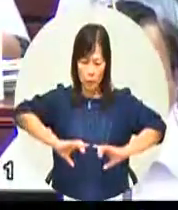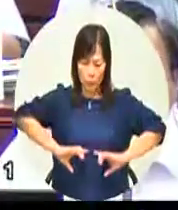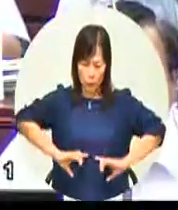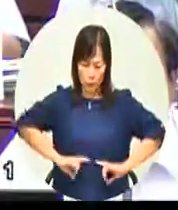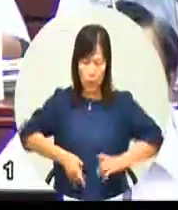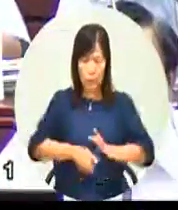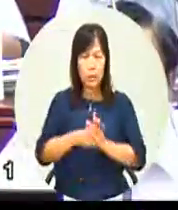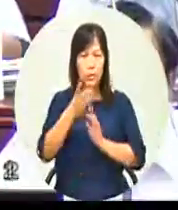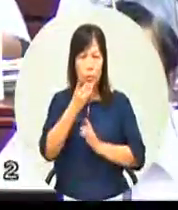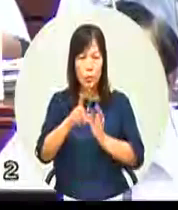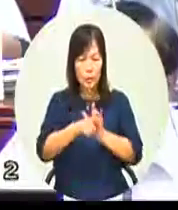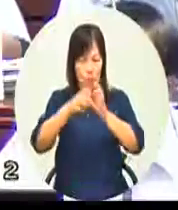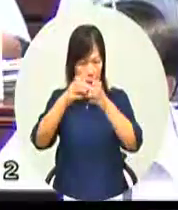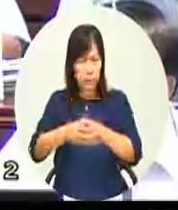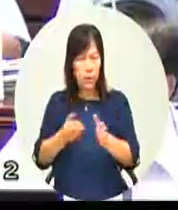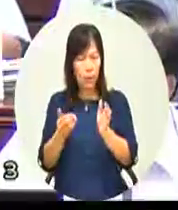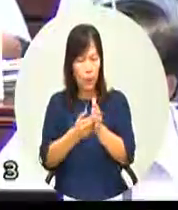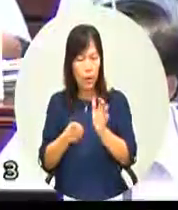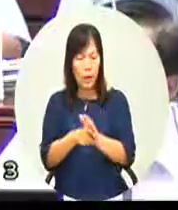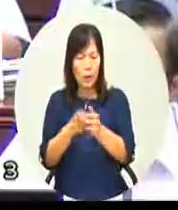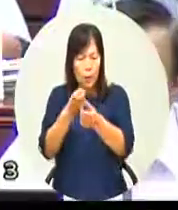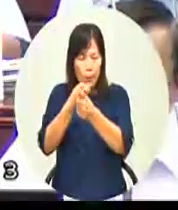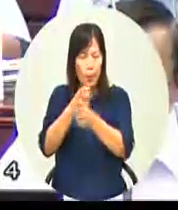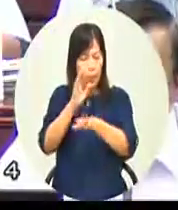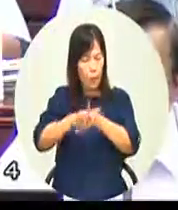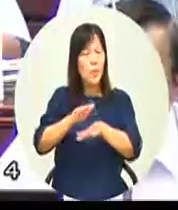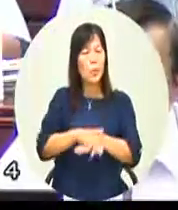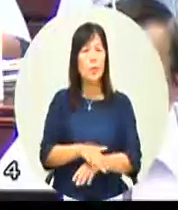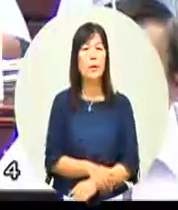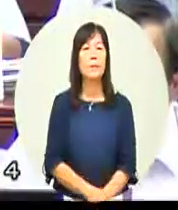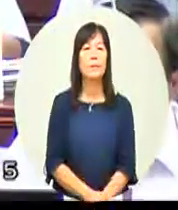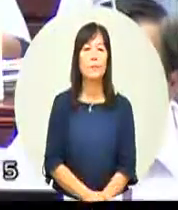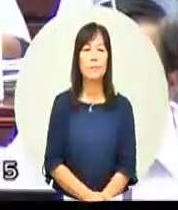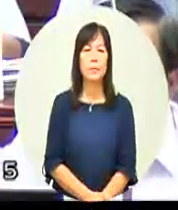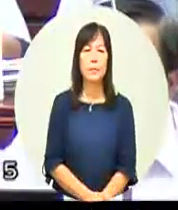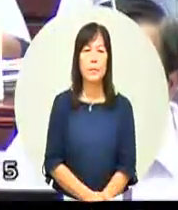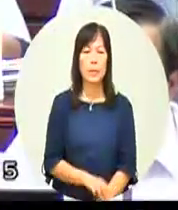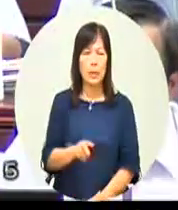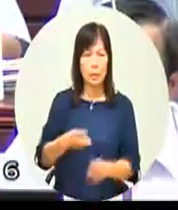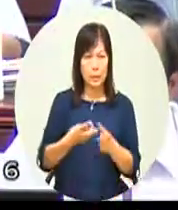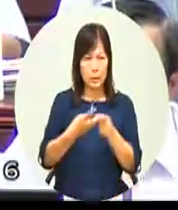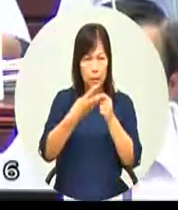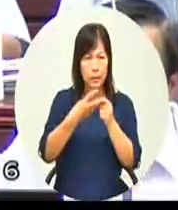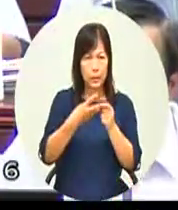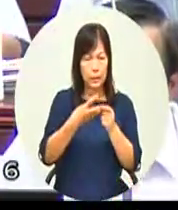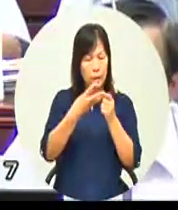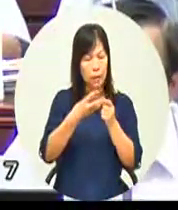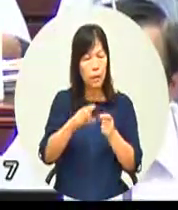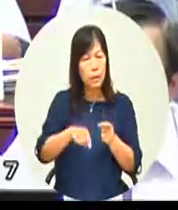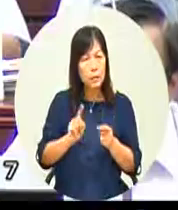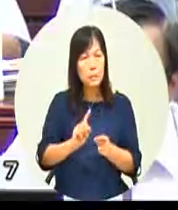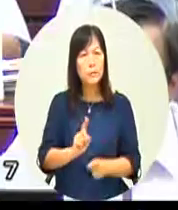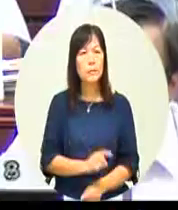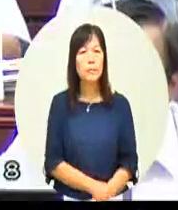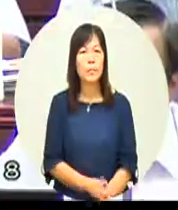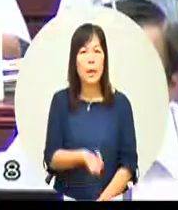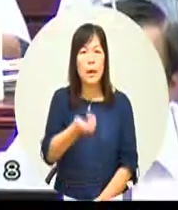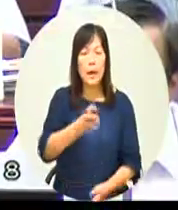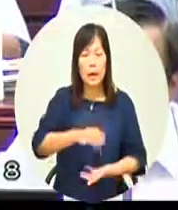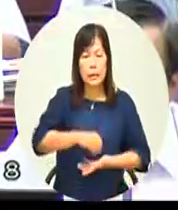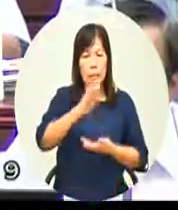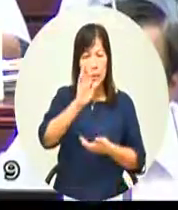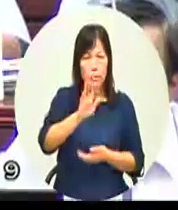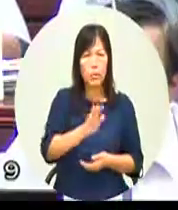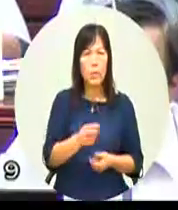境，如果好的话，对于观光客的吸引当然会更友善。好，这个是第二个部分。那第三个部分是针对刚刚提到